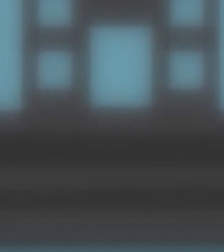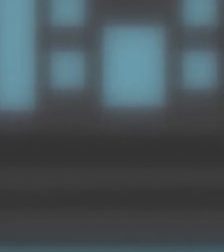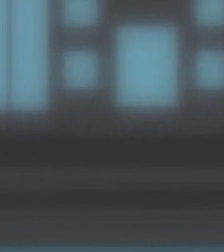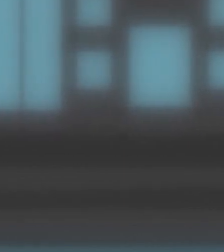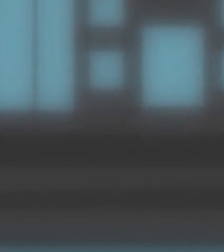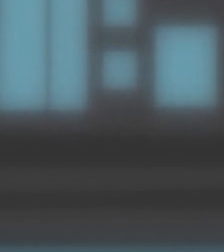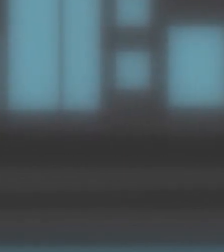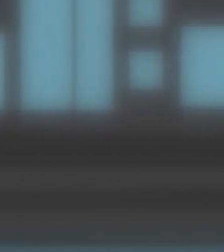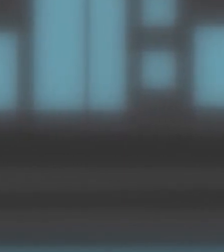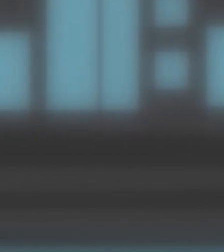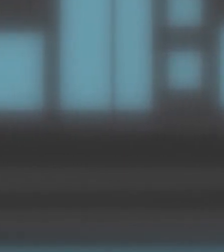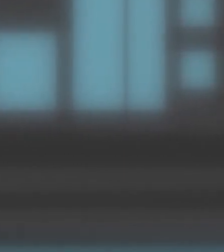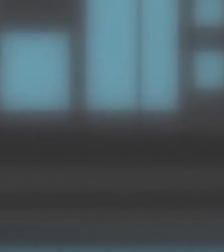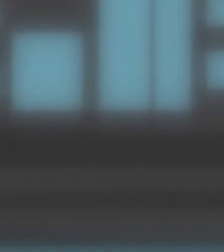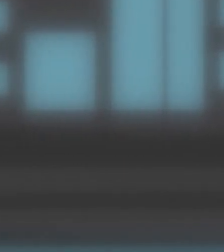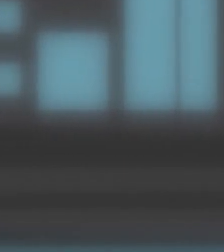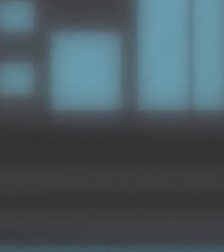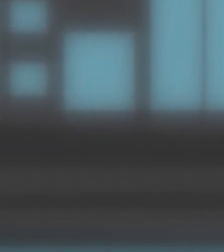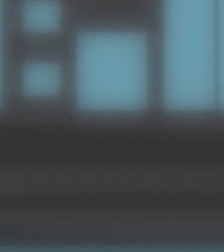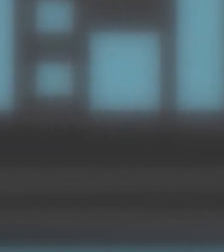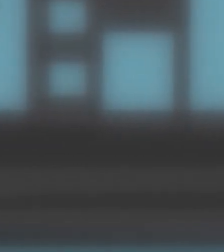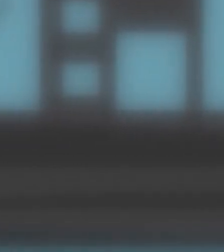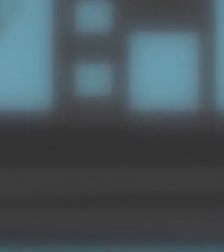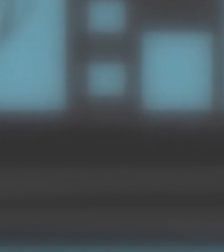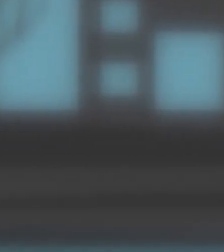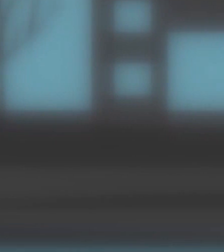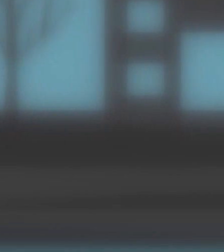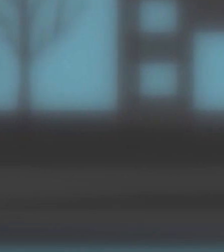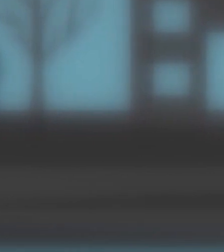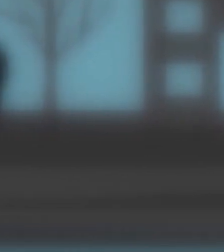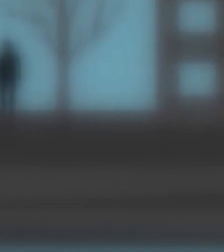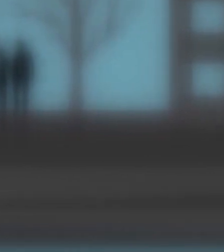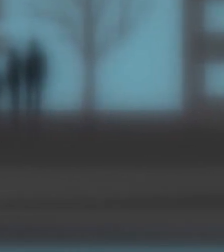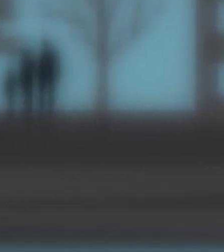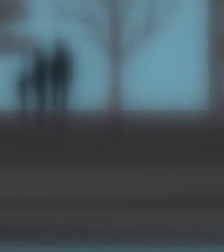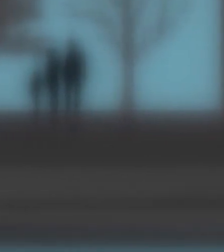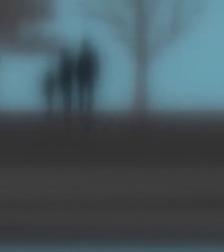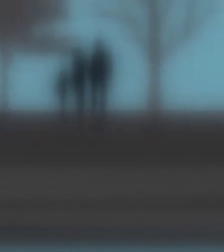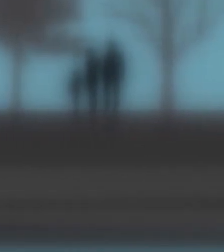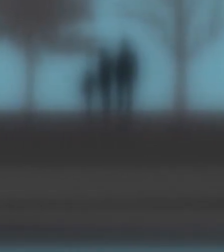goal today. I can do what I want. I can be what I want.